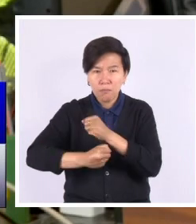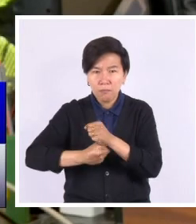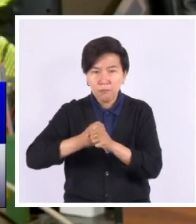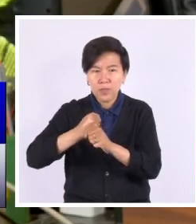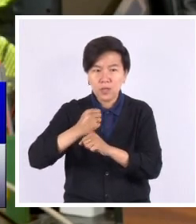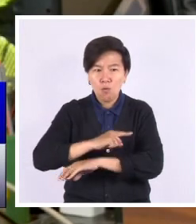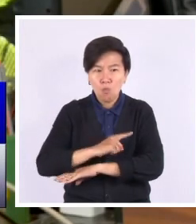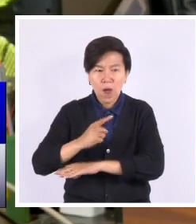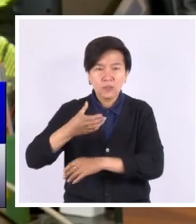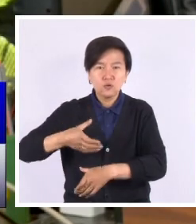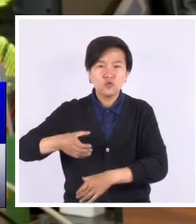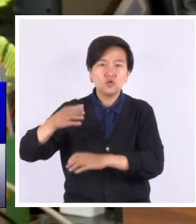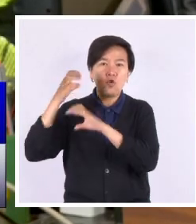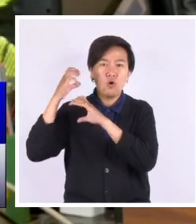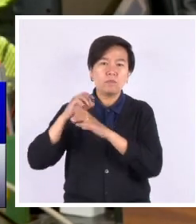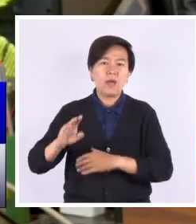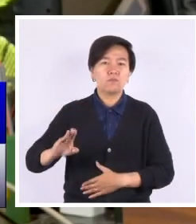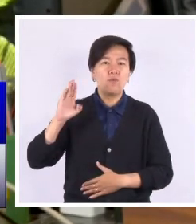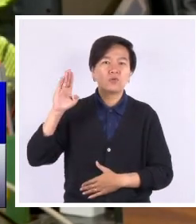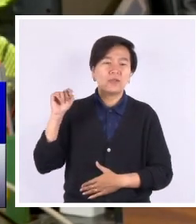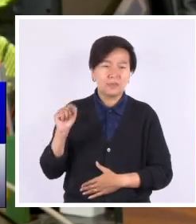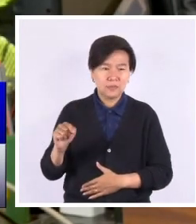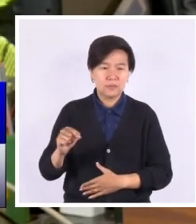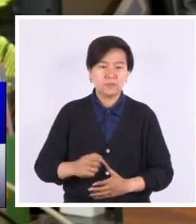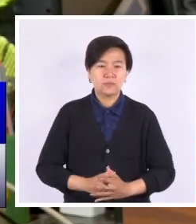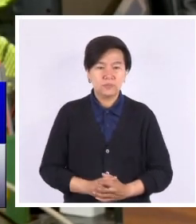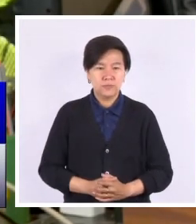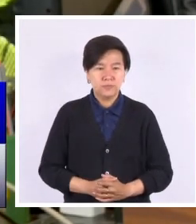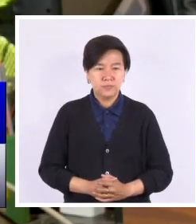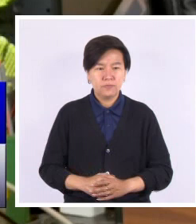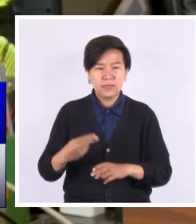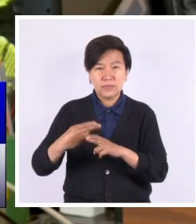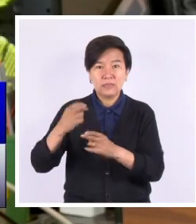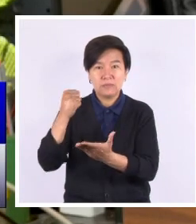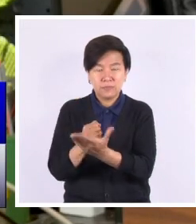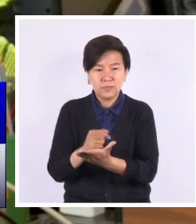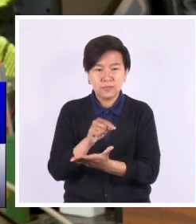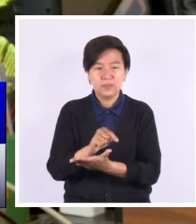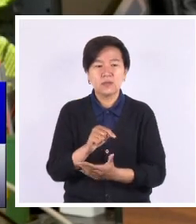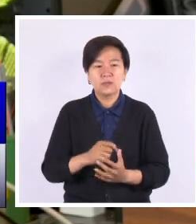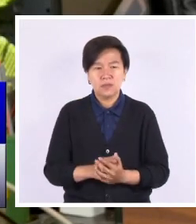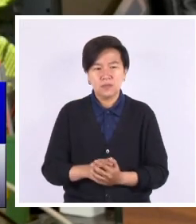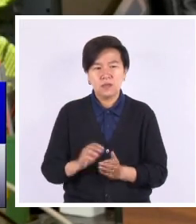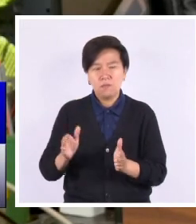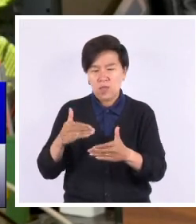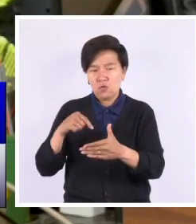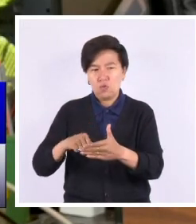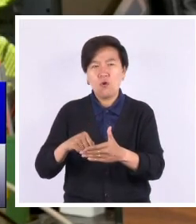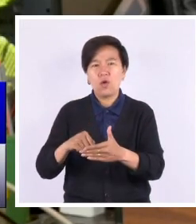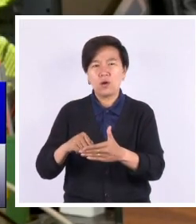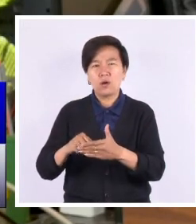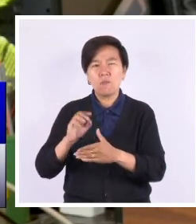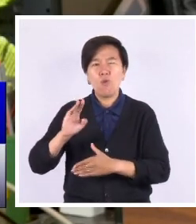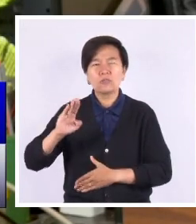ดชื่อในนามของบริษัทอยู่ผมสันนิษฐานว่ากล่องตัวเนี้ยน่าจะเป็นกล่องดำของบริษัทเก่าที่เขาติดไว้น